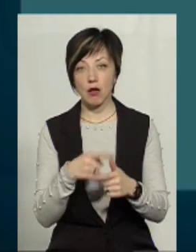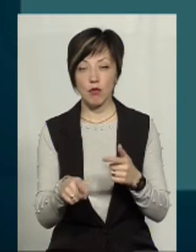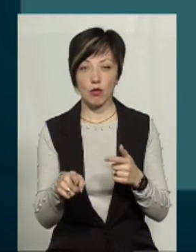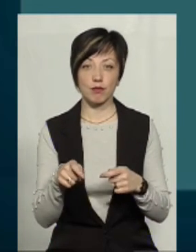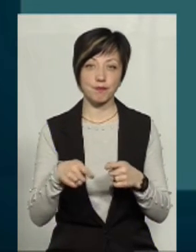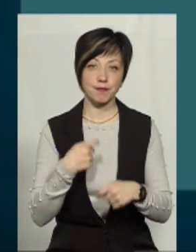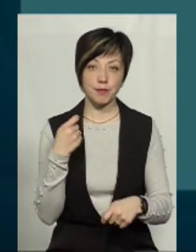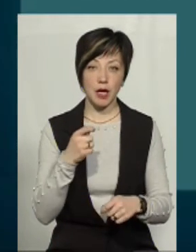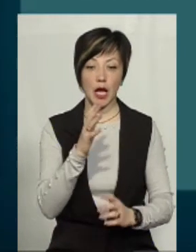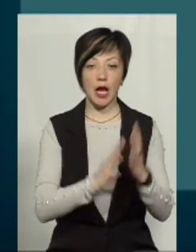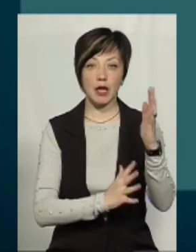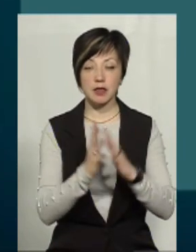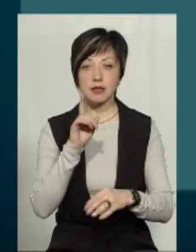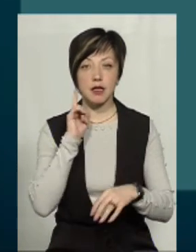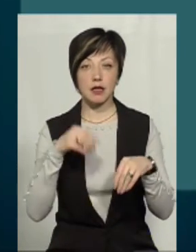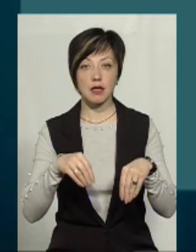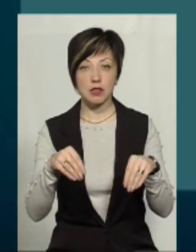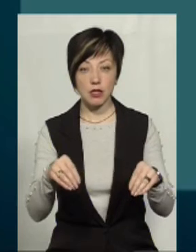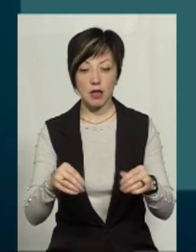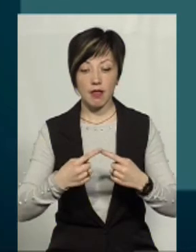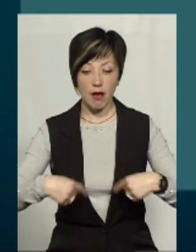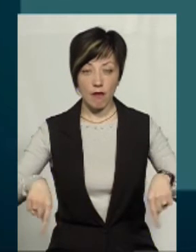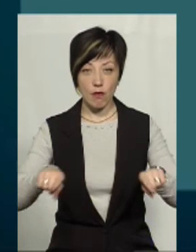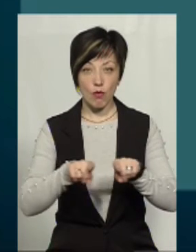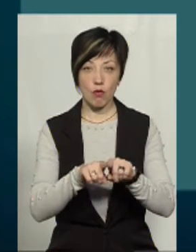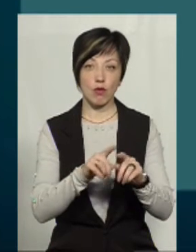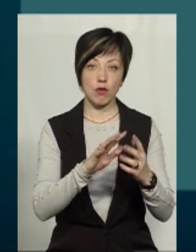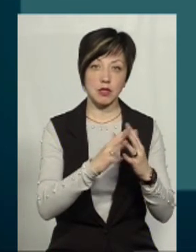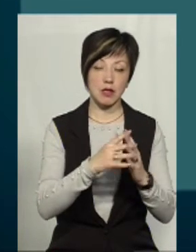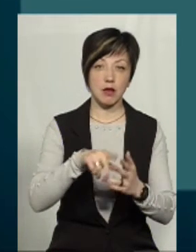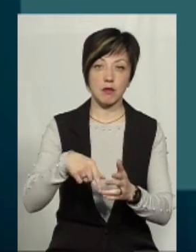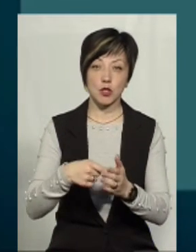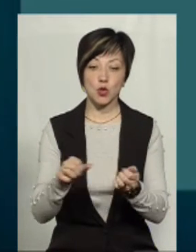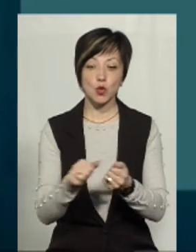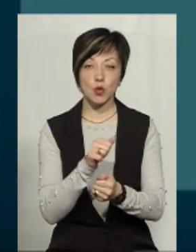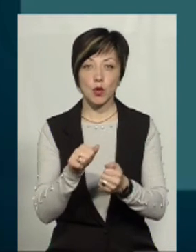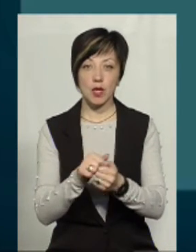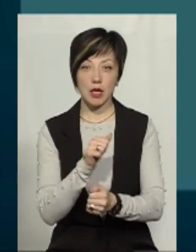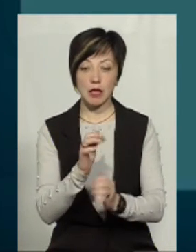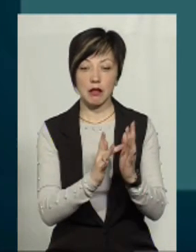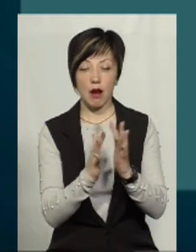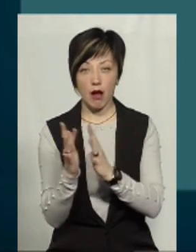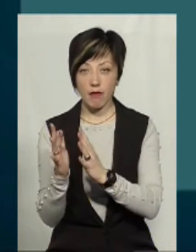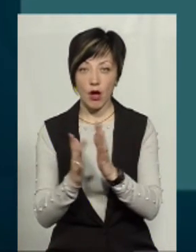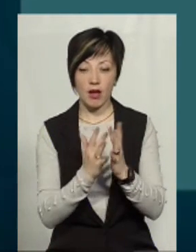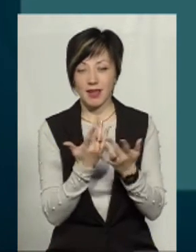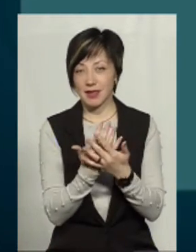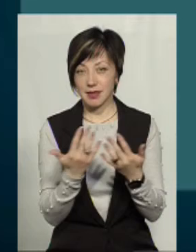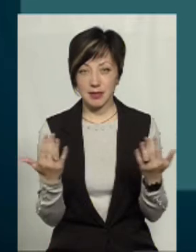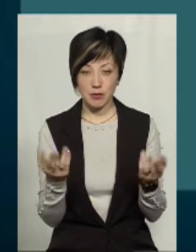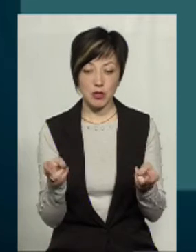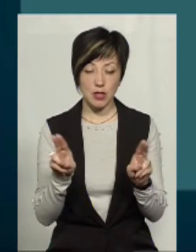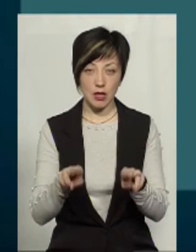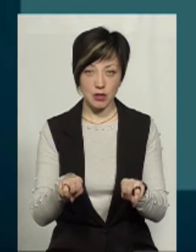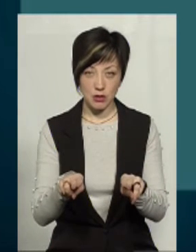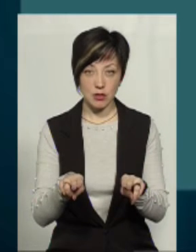лісових масивів, зелених насаджень навколо населених пунктів, сухих дикоростучих трав, рослинності або її